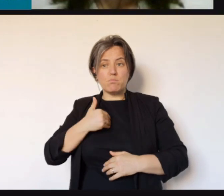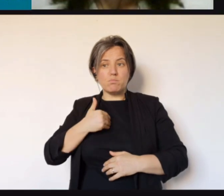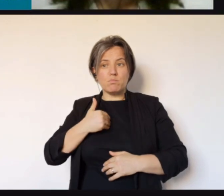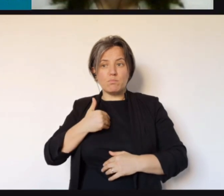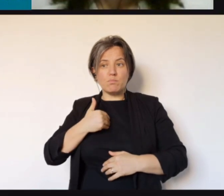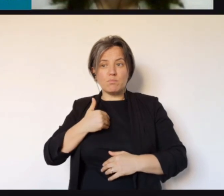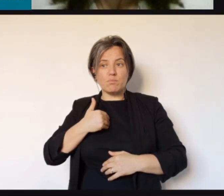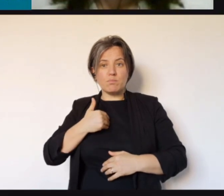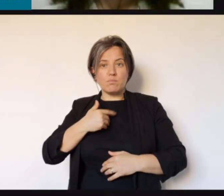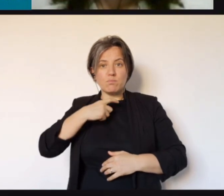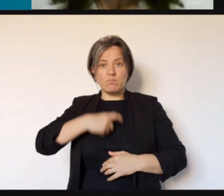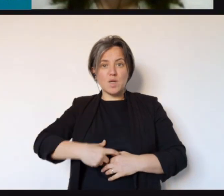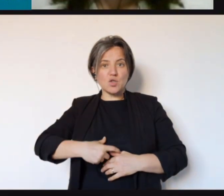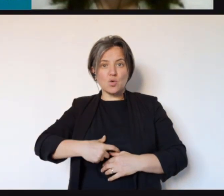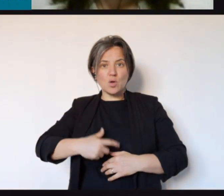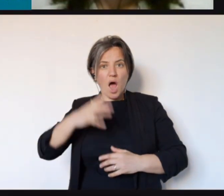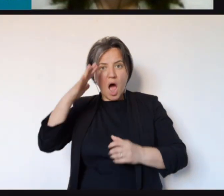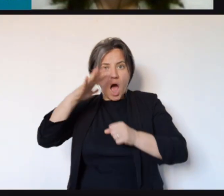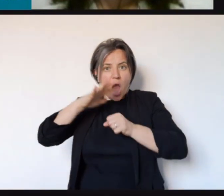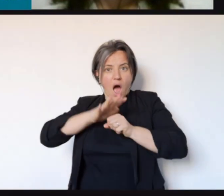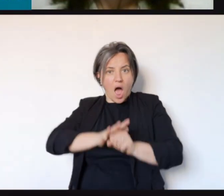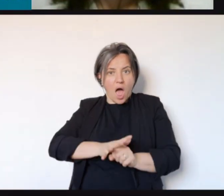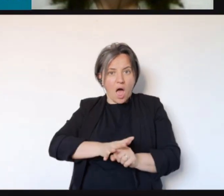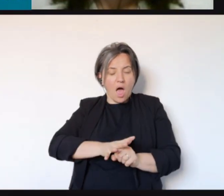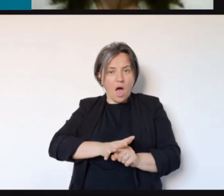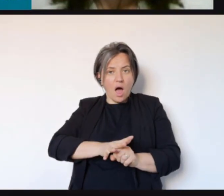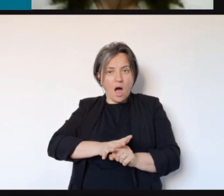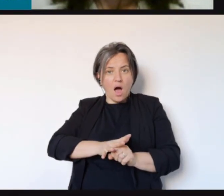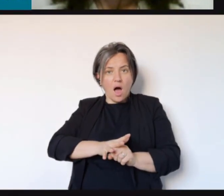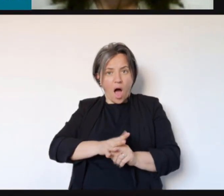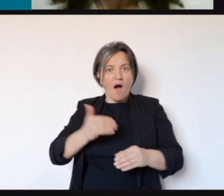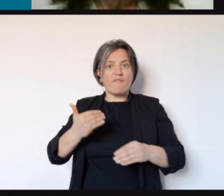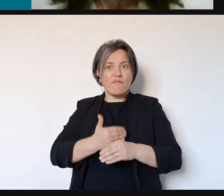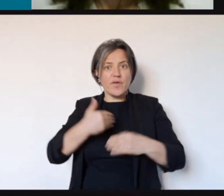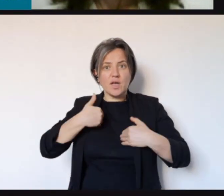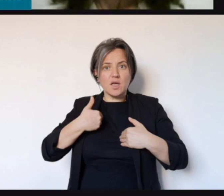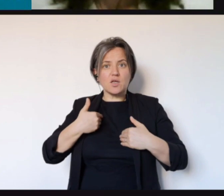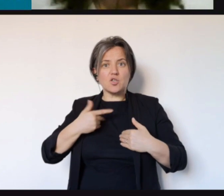è leso della propria dignità.